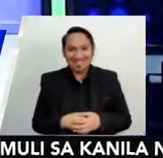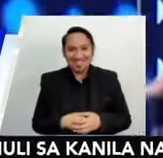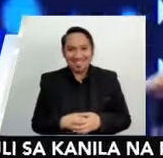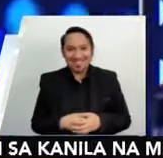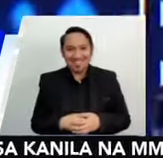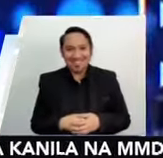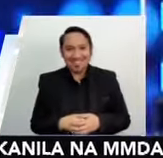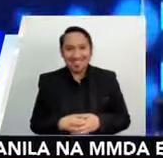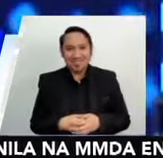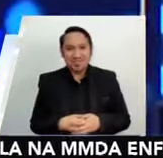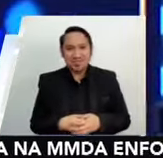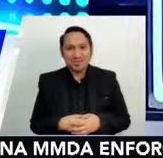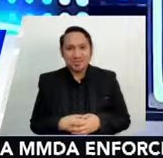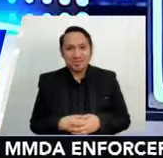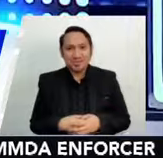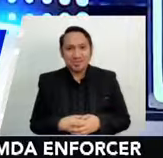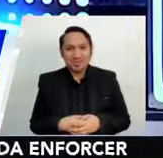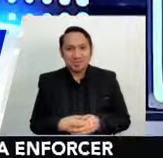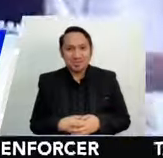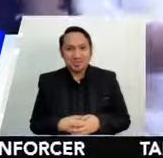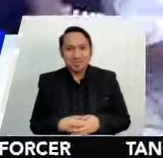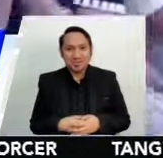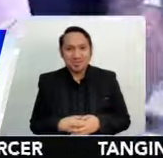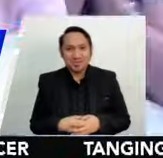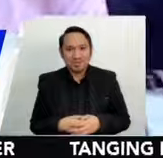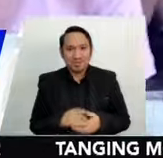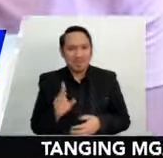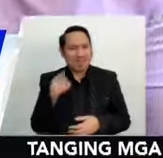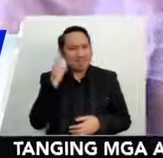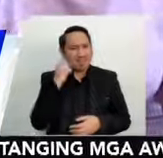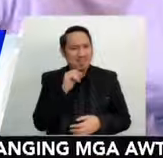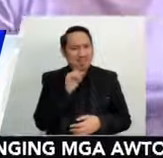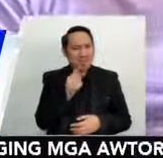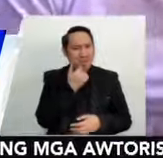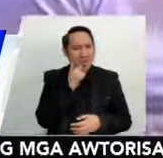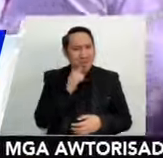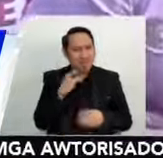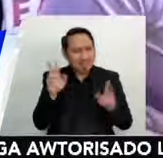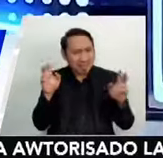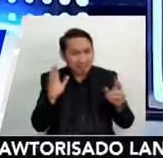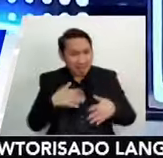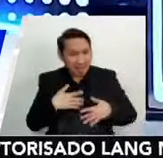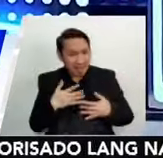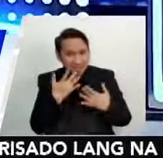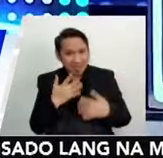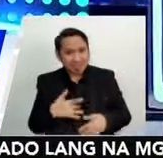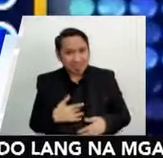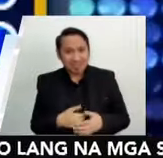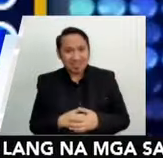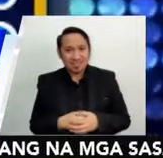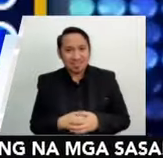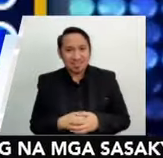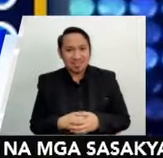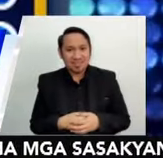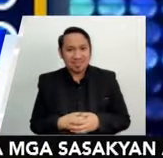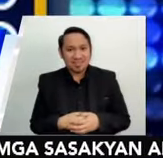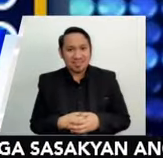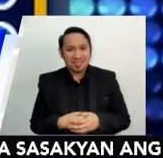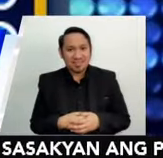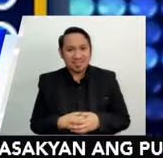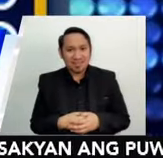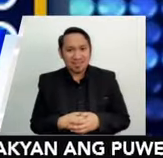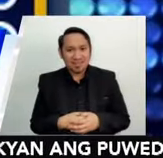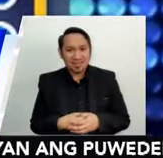Galing! Alam mo, feeling ko hindi. Tingnan natin. Nandyan ba ang happy